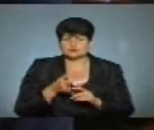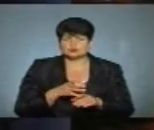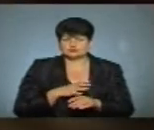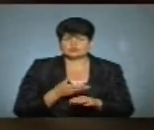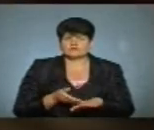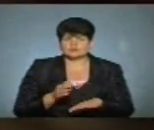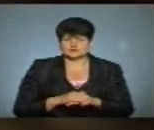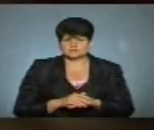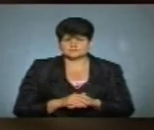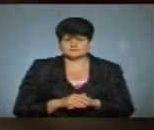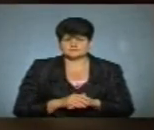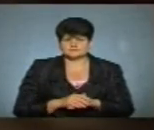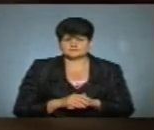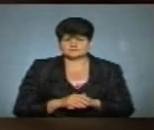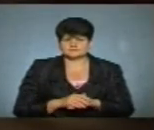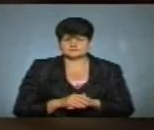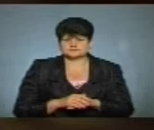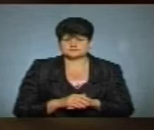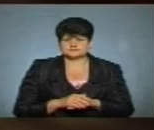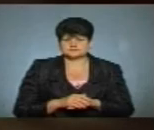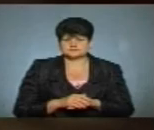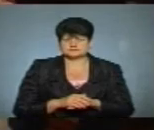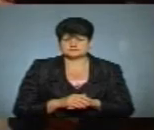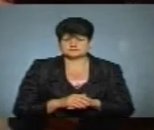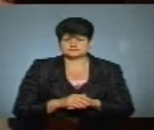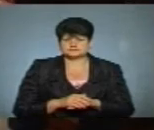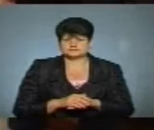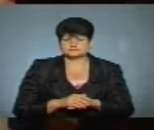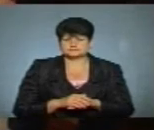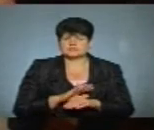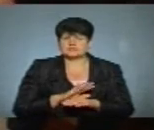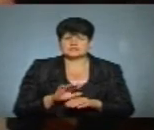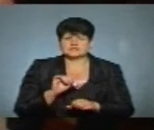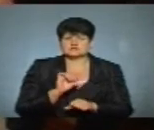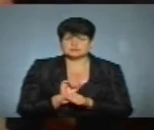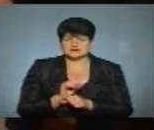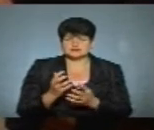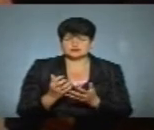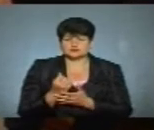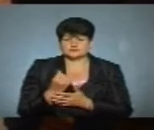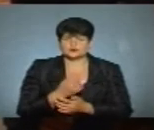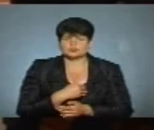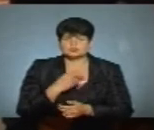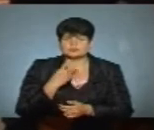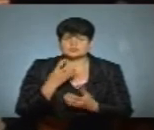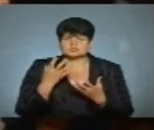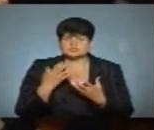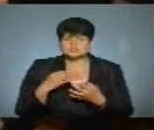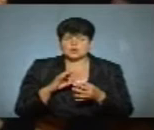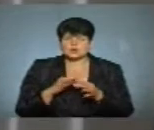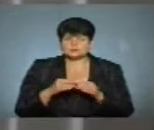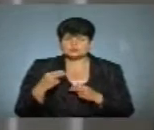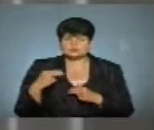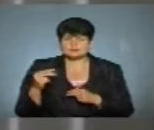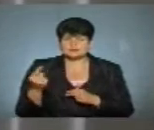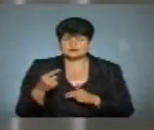так? Я знаю, що ви ще капітан олімпійської збірної. Тому не зупиняйтесь на досягнутому. Хочу бачити ще олімпійського чемпіона перше